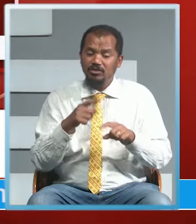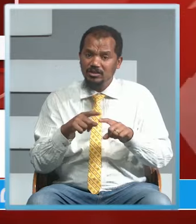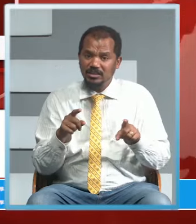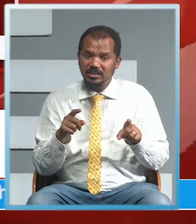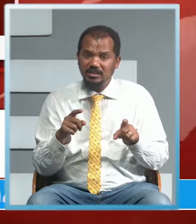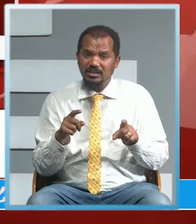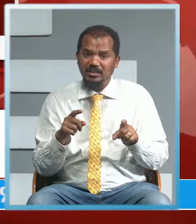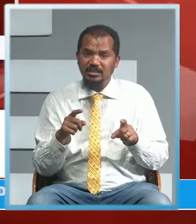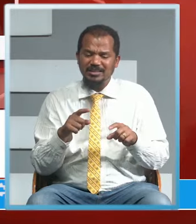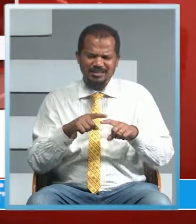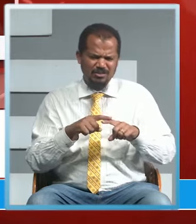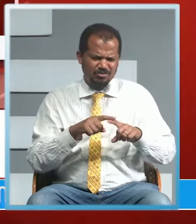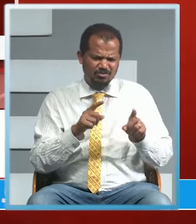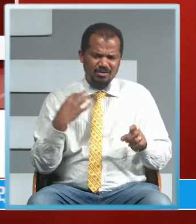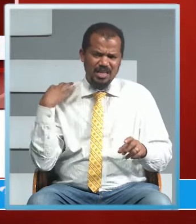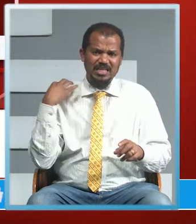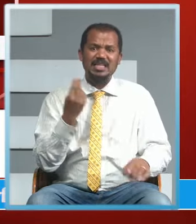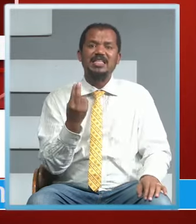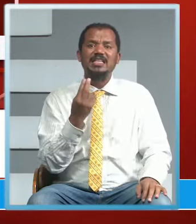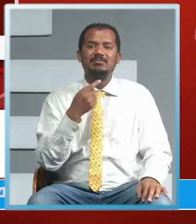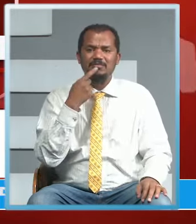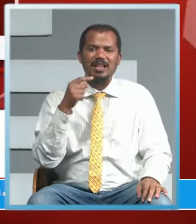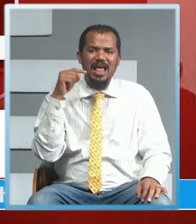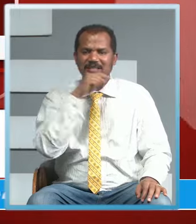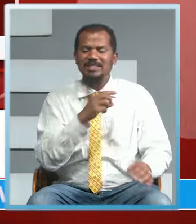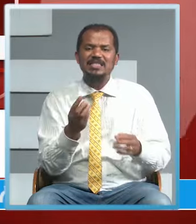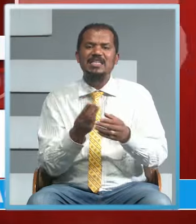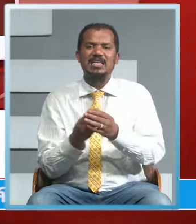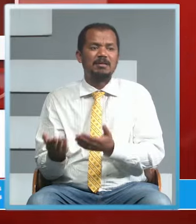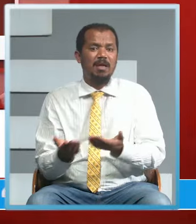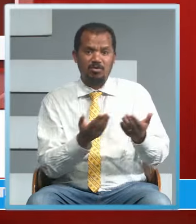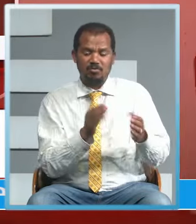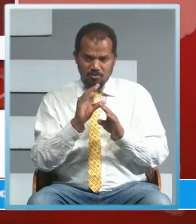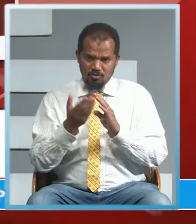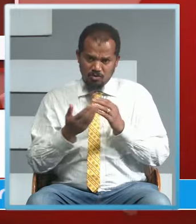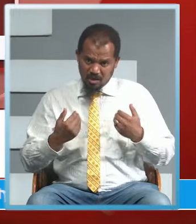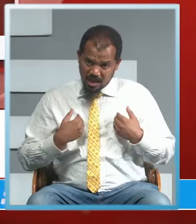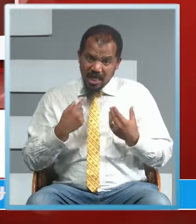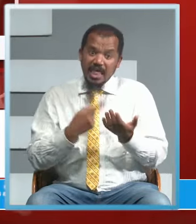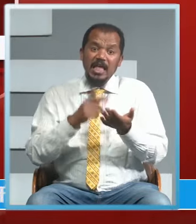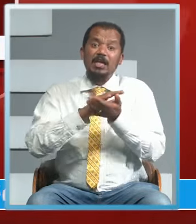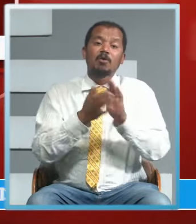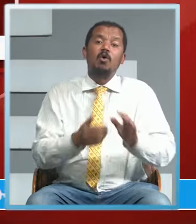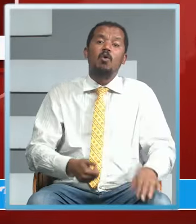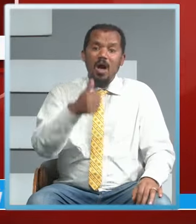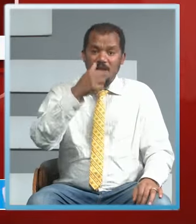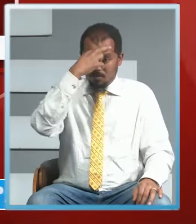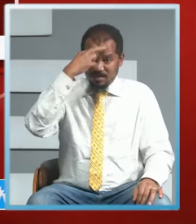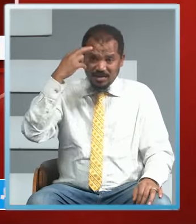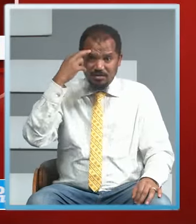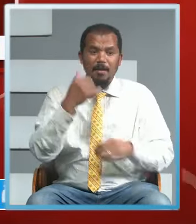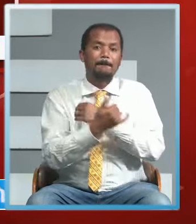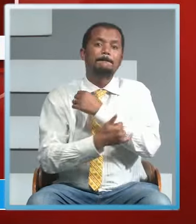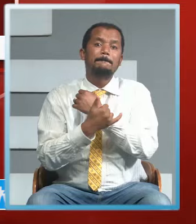ግን ለተለየ ለግል ጥቅም ሲባል ሐሰተኛ ሰነድ የሚያቀርቡበት ሁኔታ አለ። ይህ የሚሆንበት ዋናው